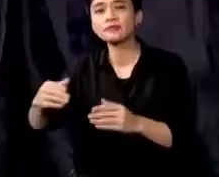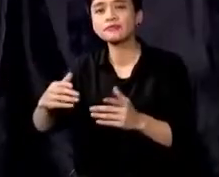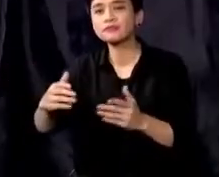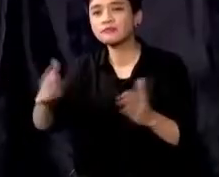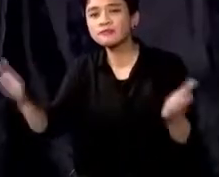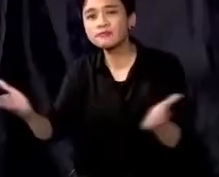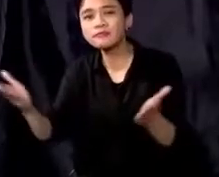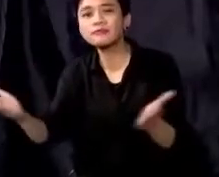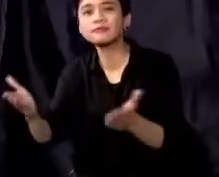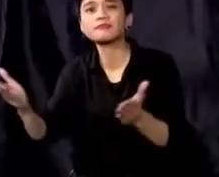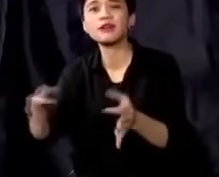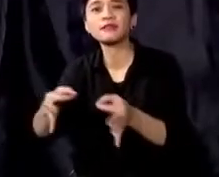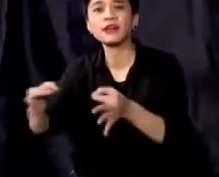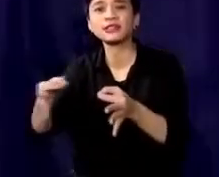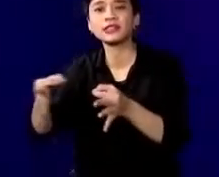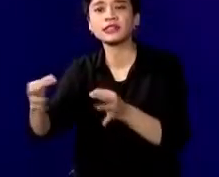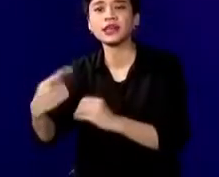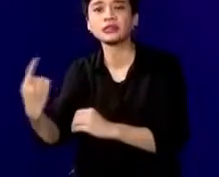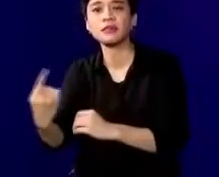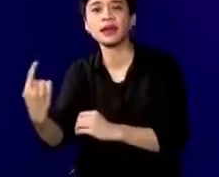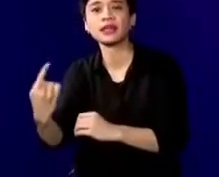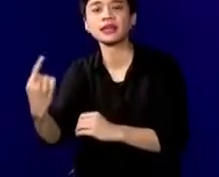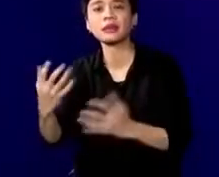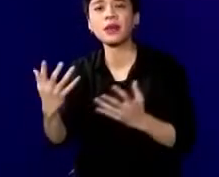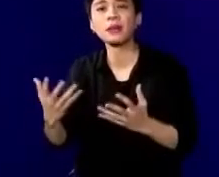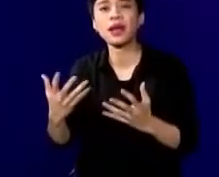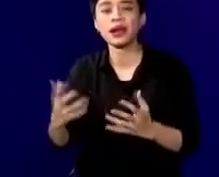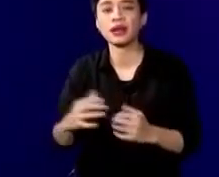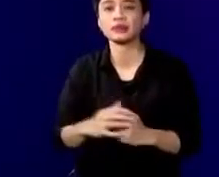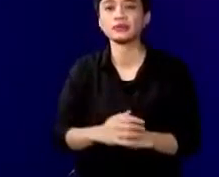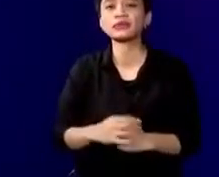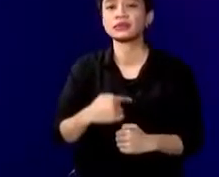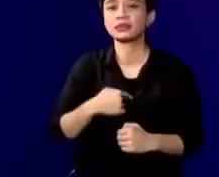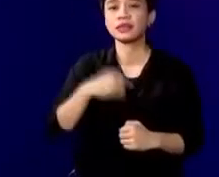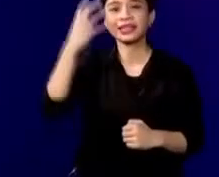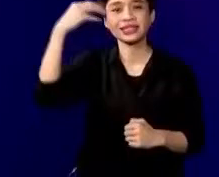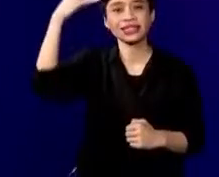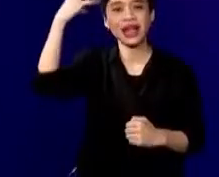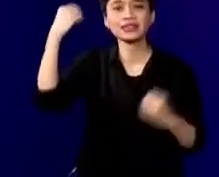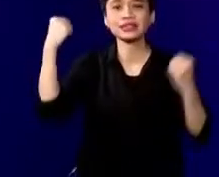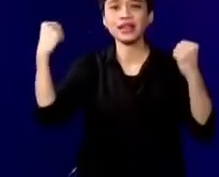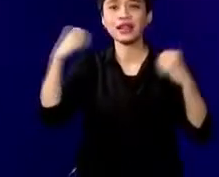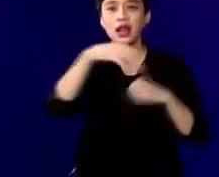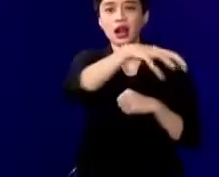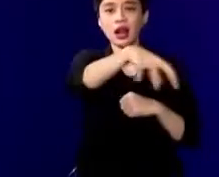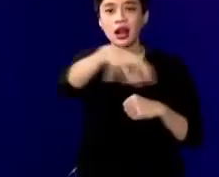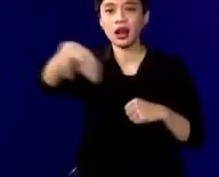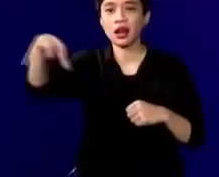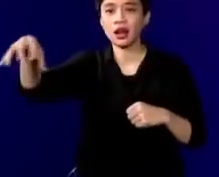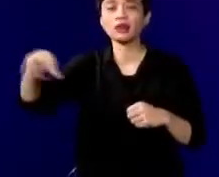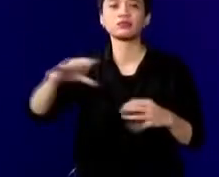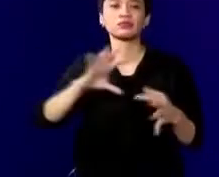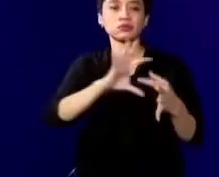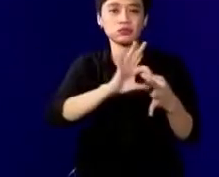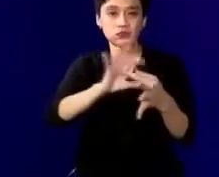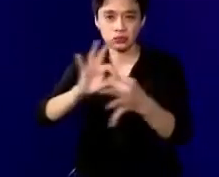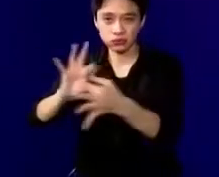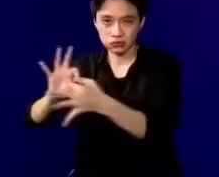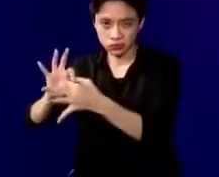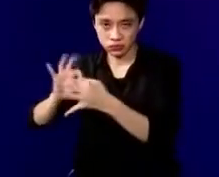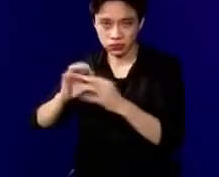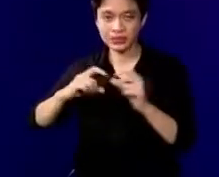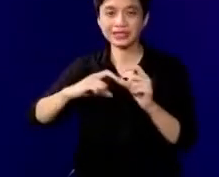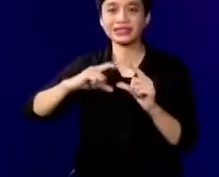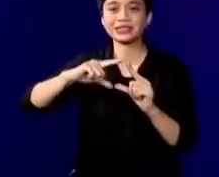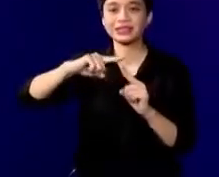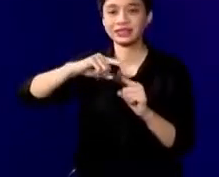Mandiri ee Kami memang bekerja sama dengan dinas kesehatan dan berkoordinasi dengan Satgas Karena